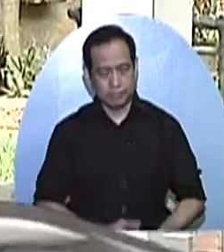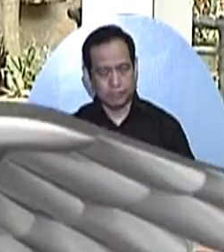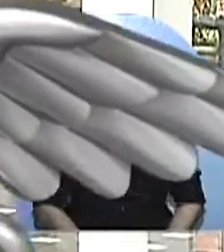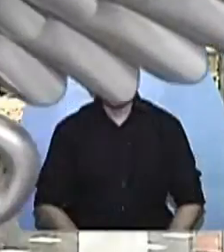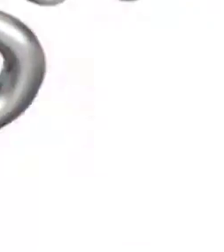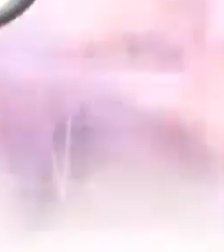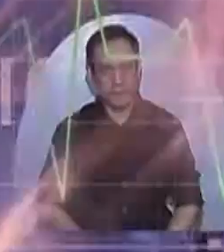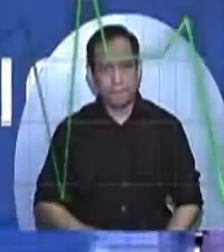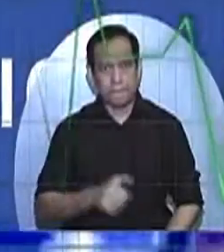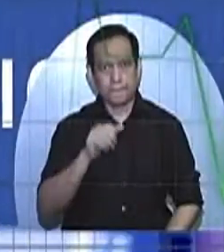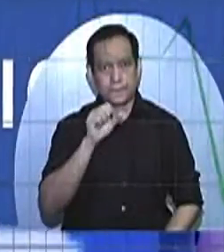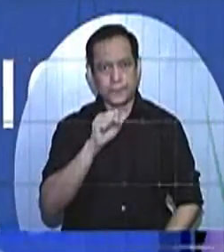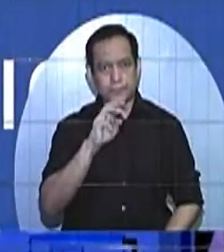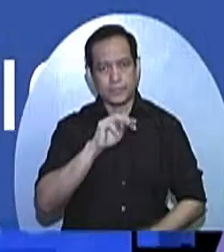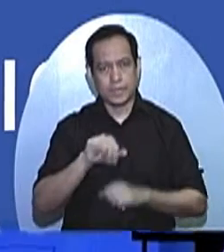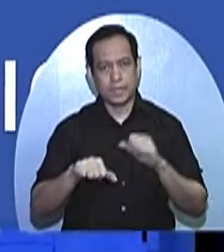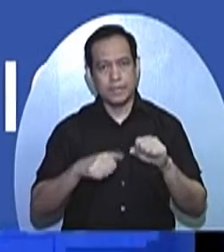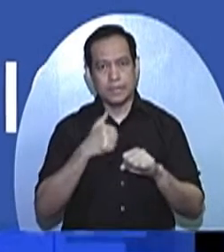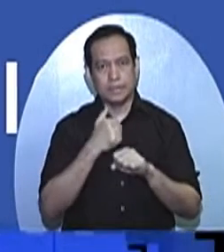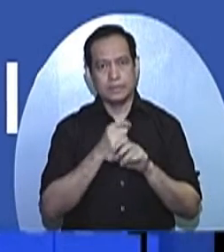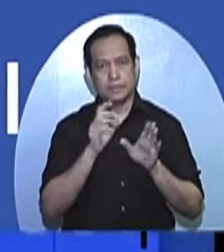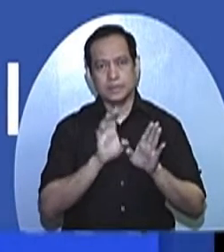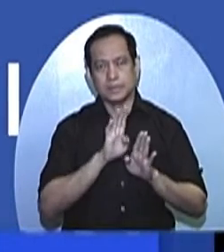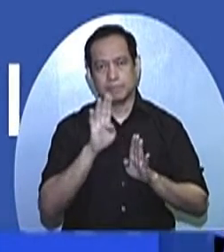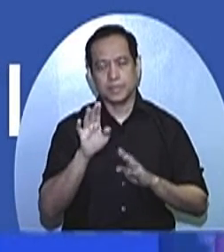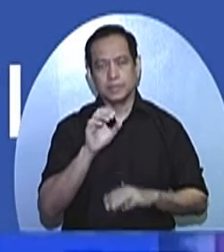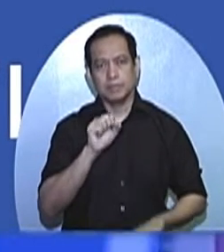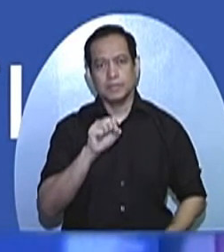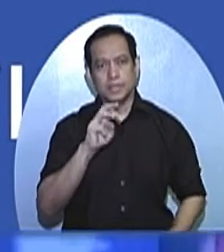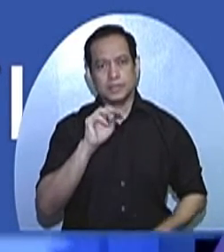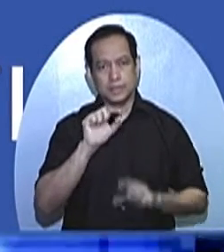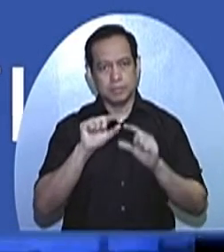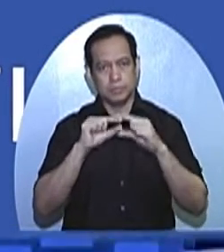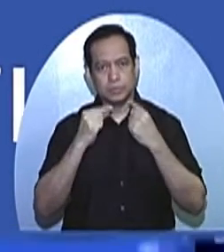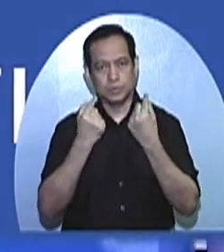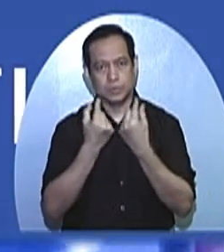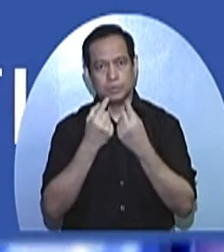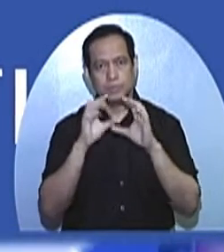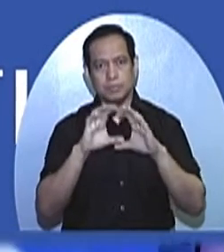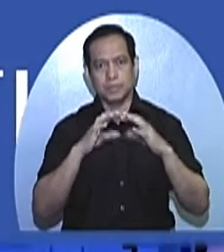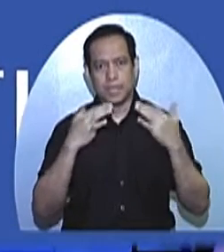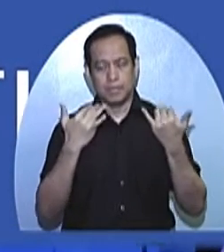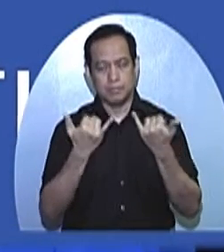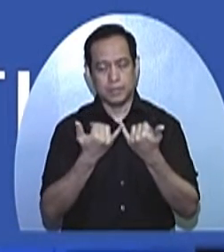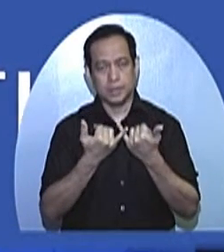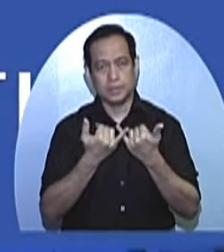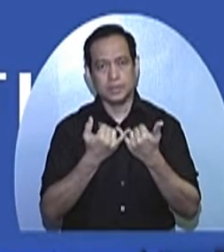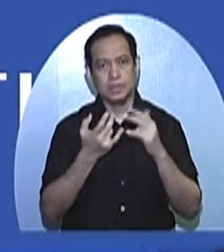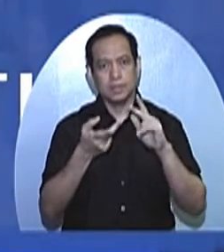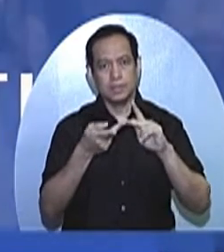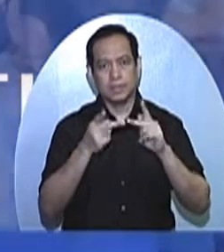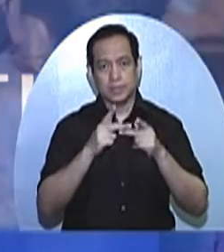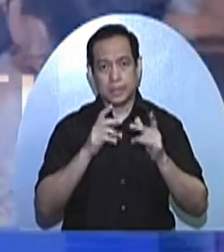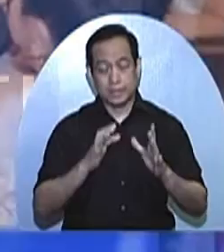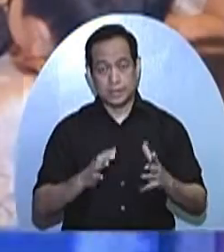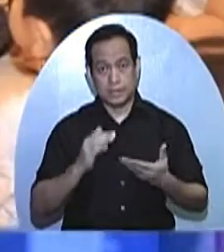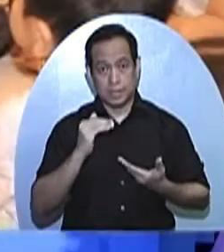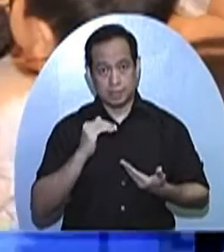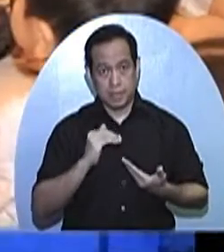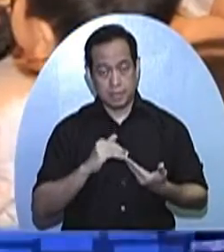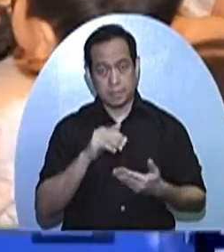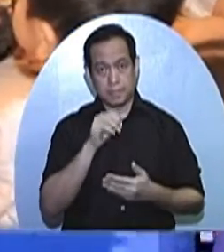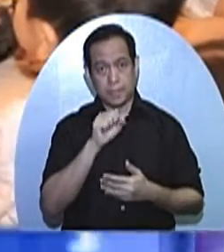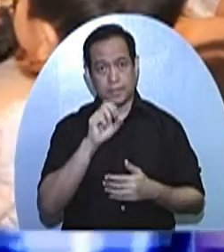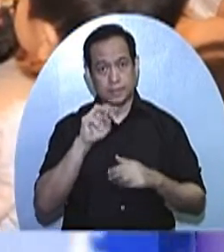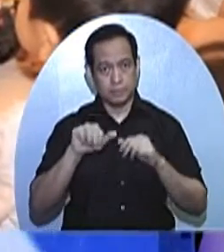sila. Ang SM Foundation ay sangay ng SM Group of Companies. Katuwang ng kapwa ko,